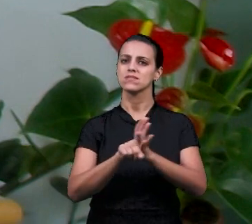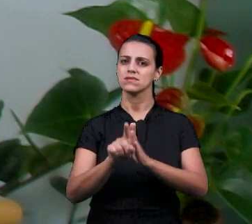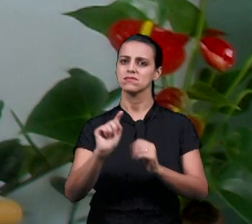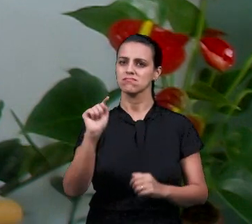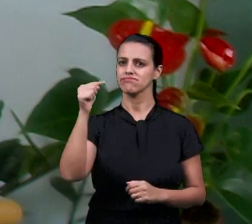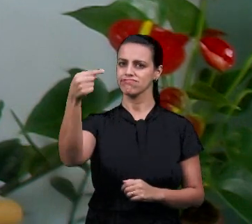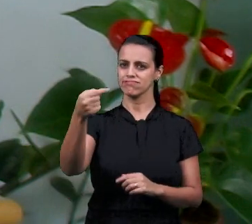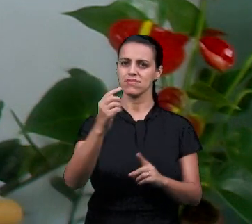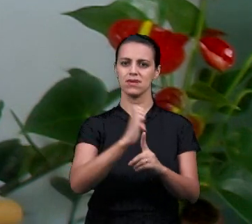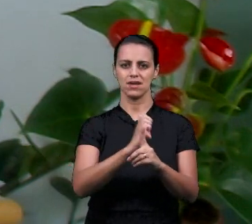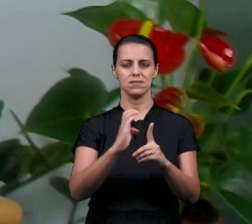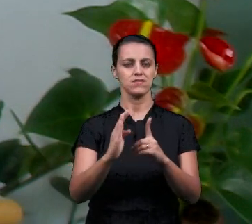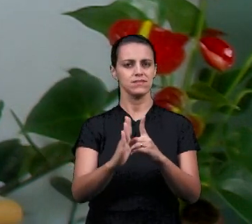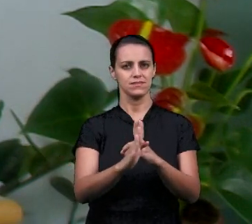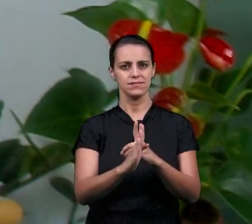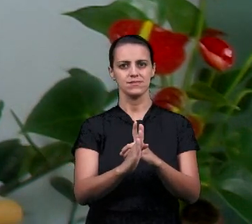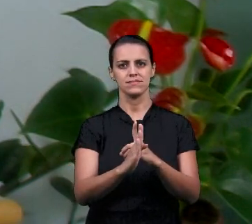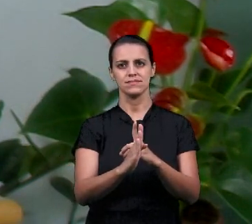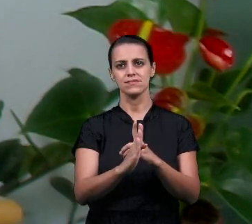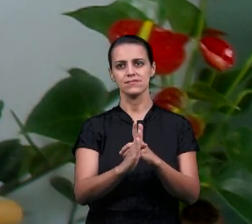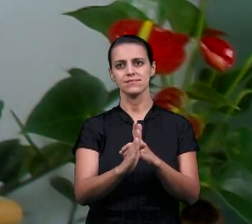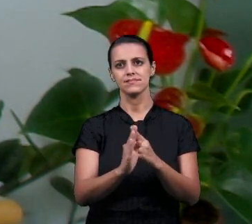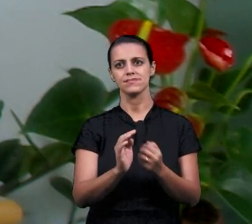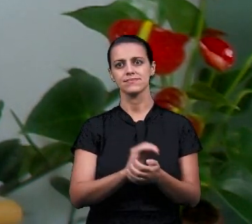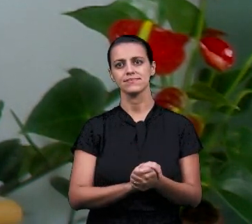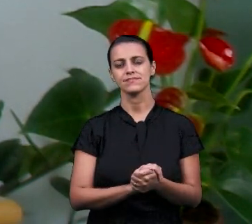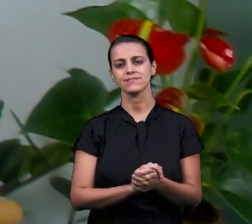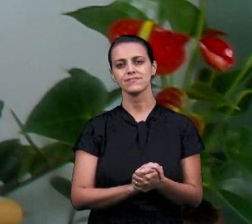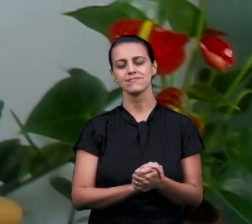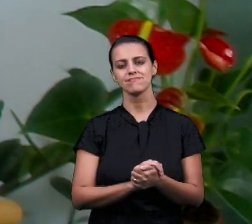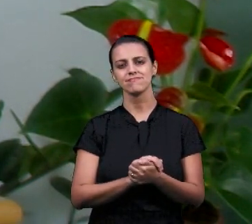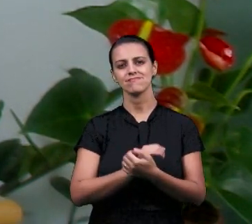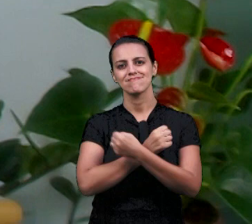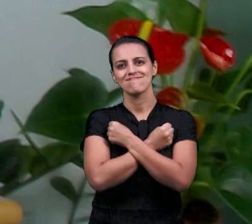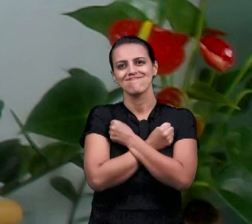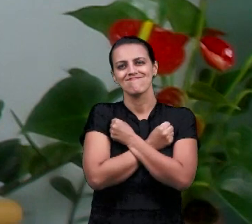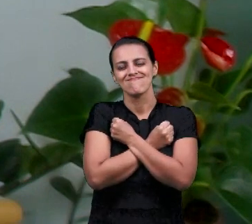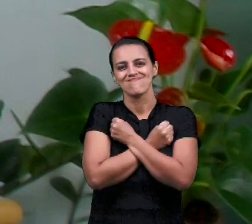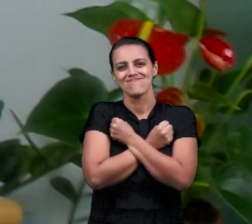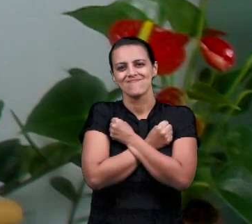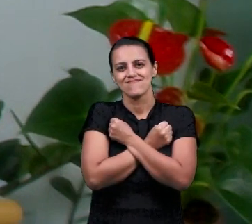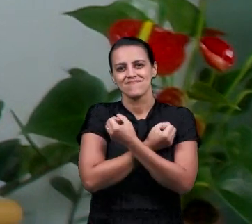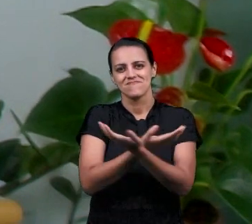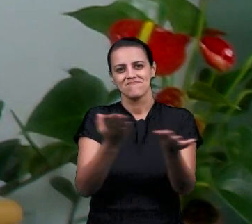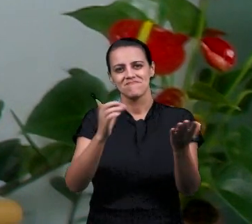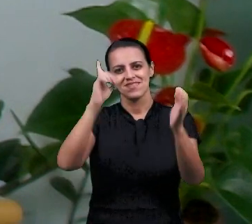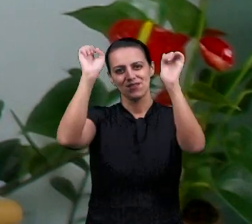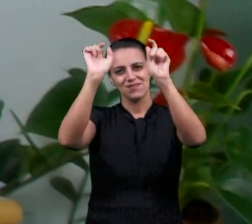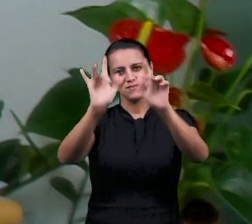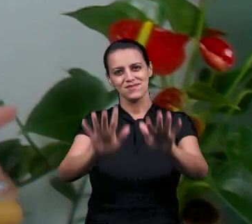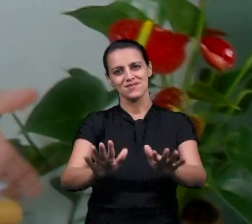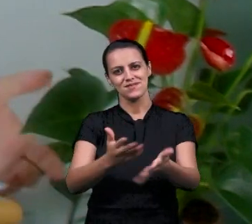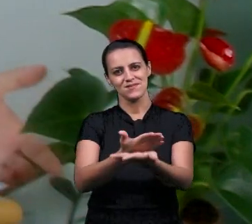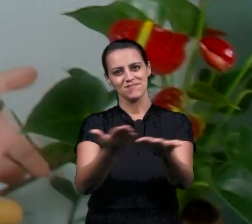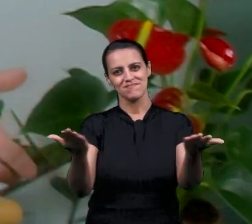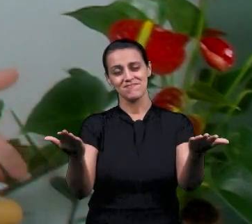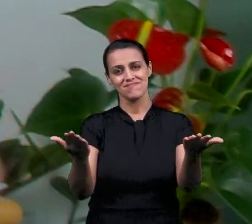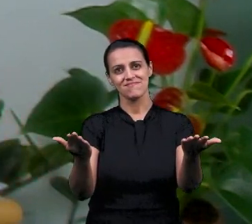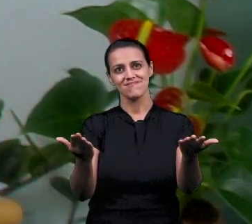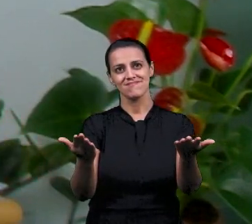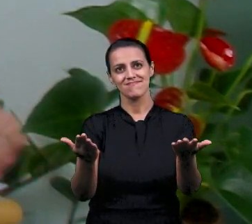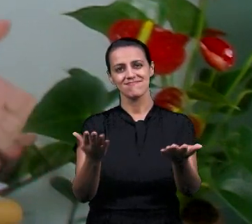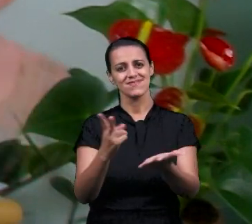pour la prochaine école biblique dominicale. Donc, nos salutations fraternelles, que Dieu bénisse à tous.